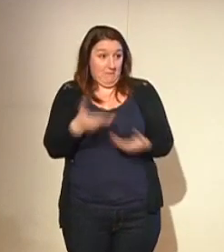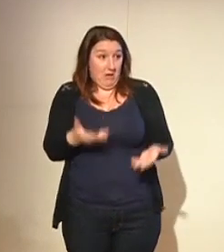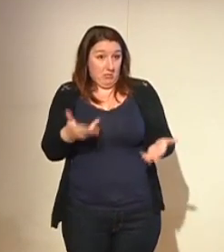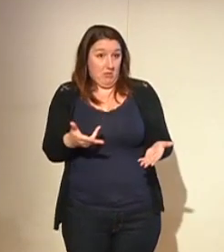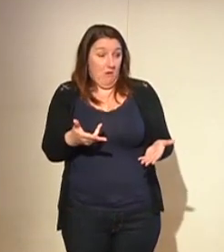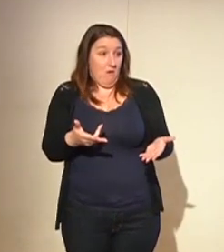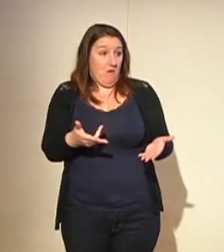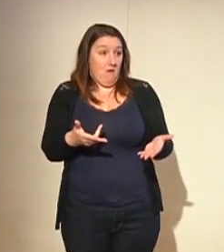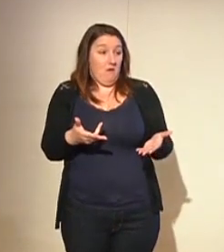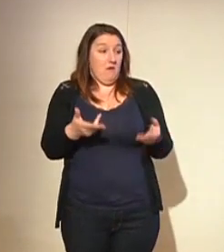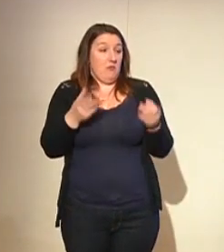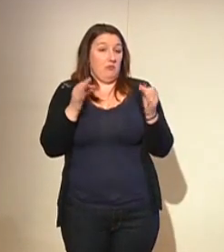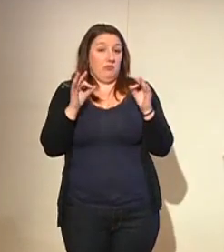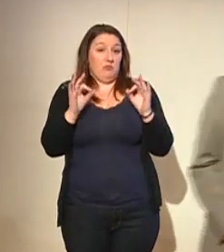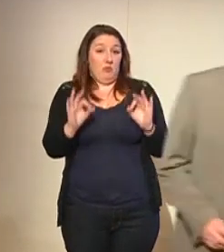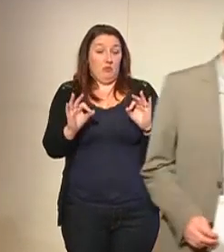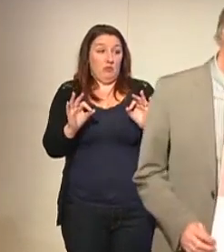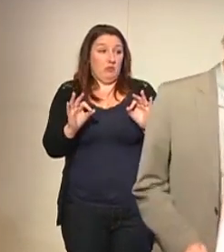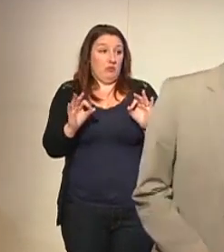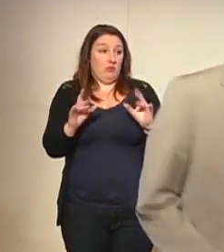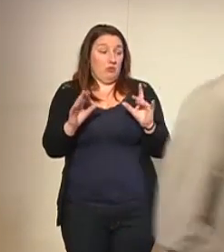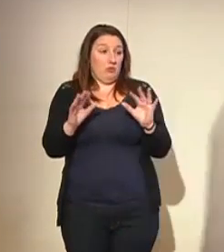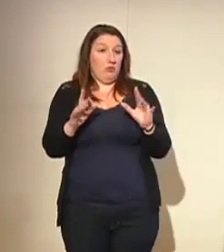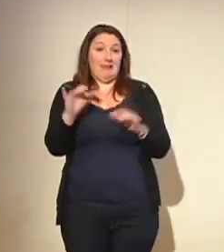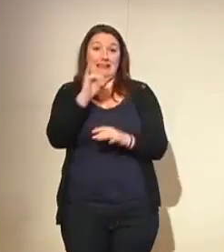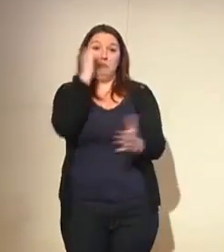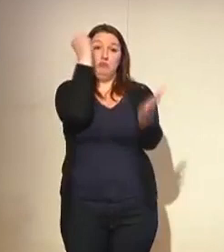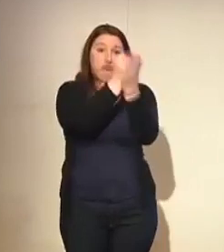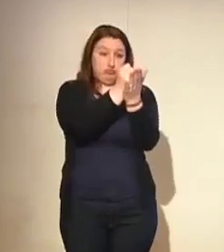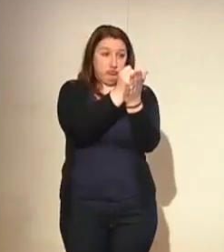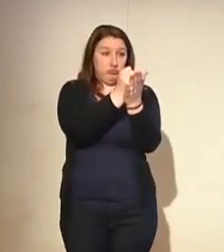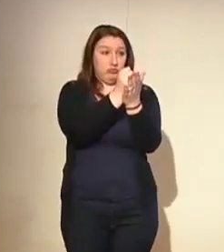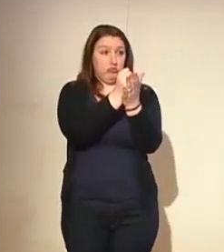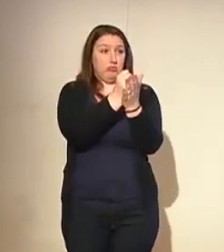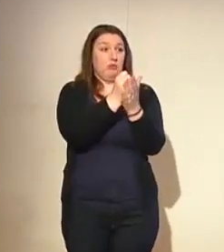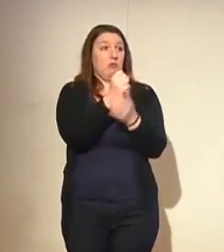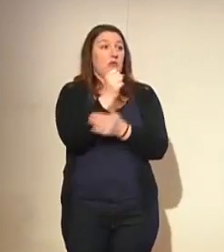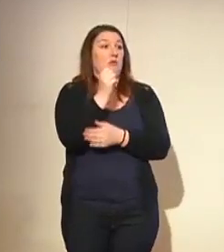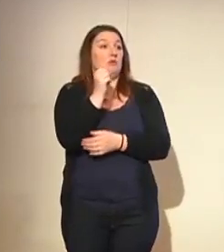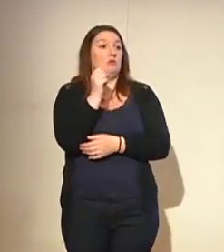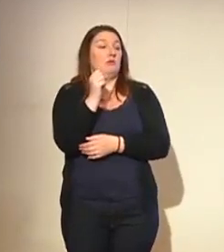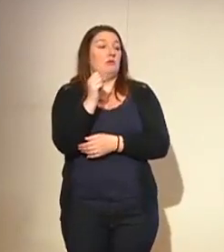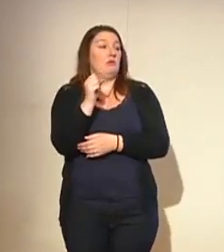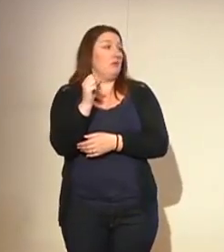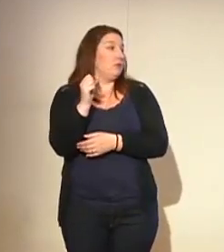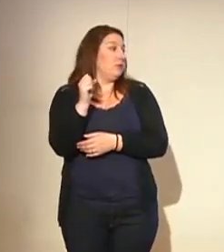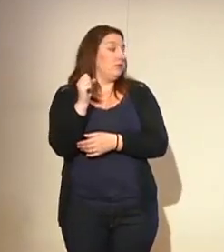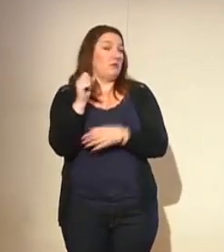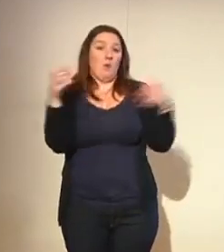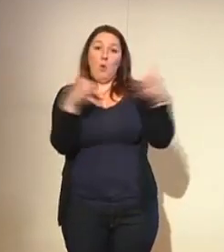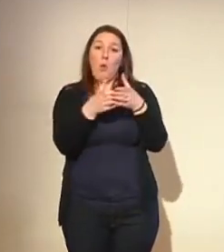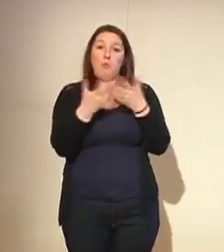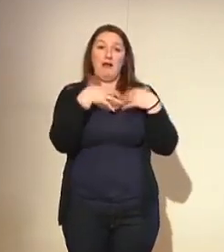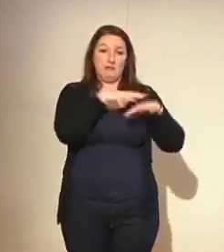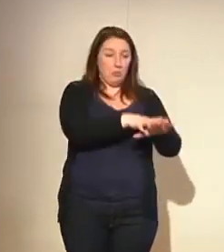délibération donc qui est pour le groupe du